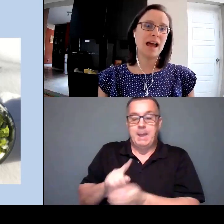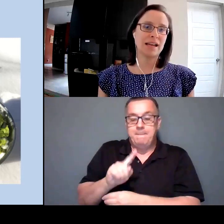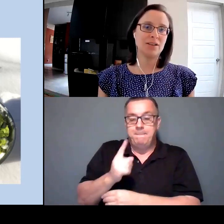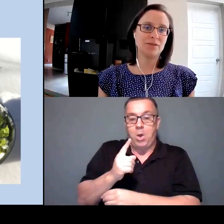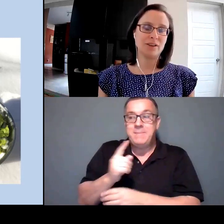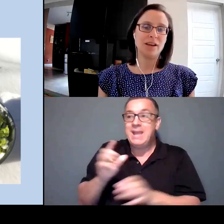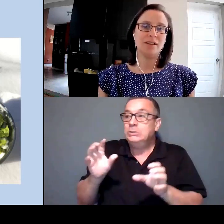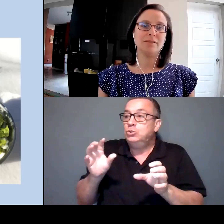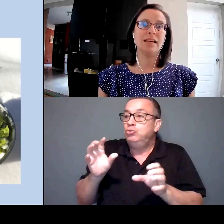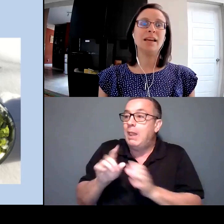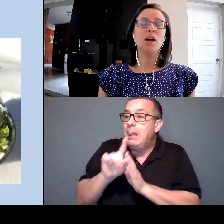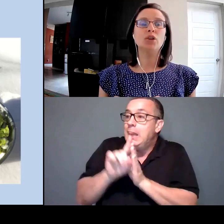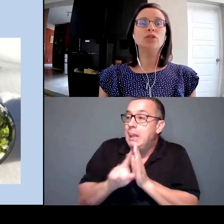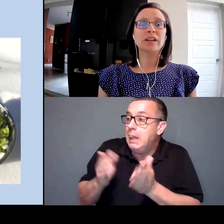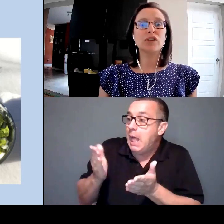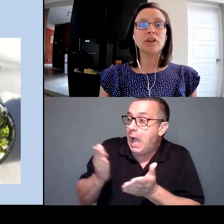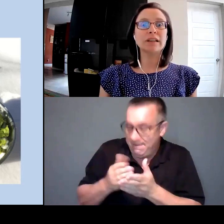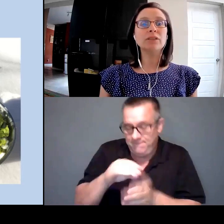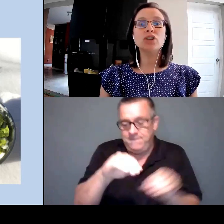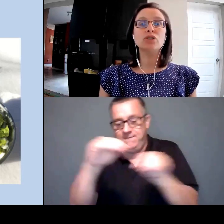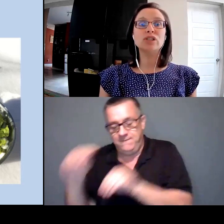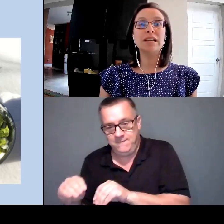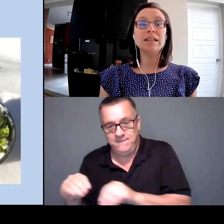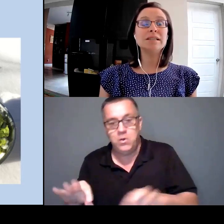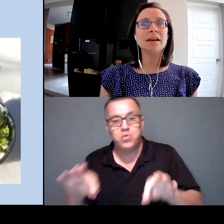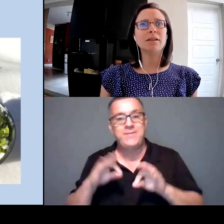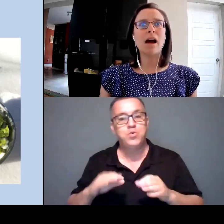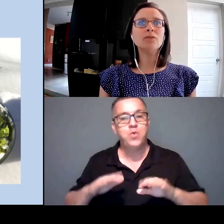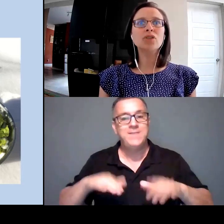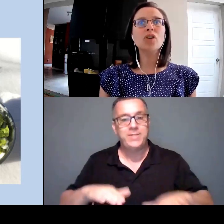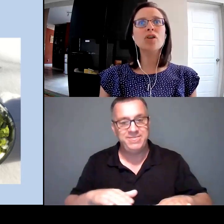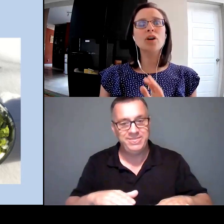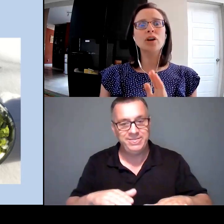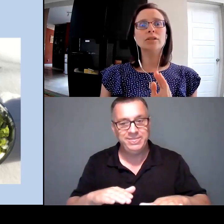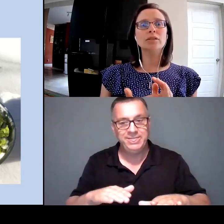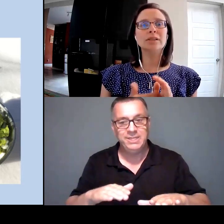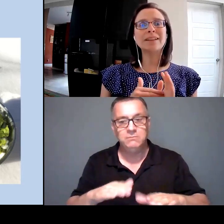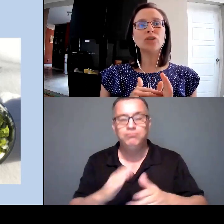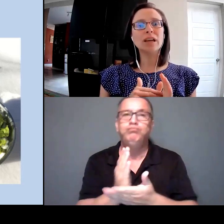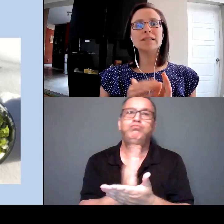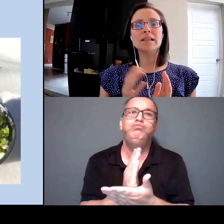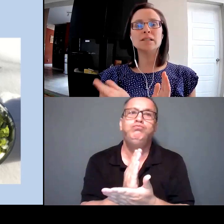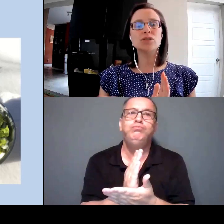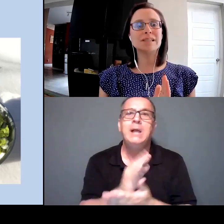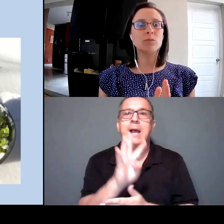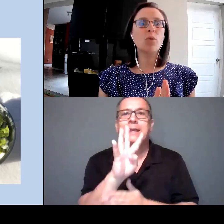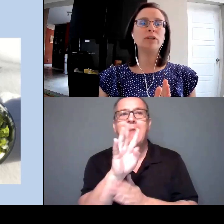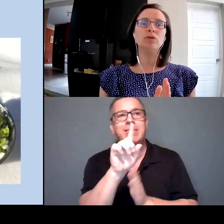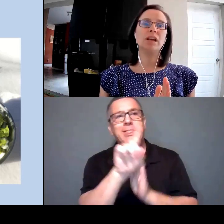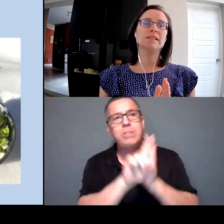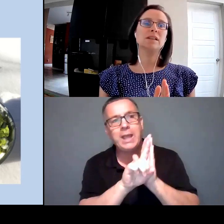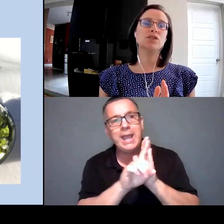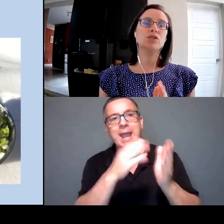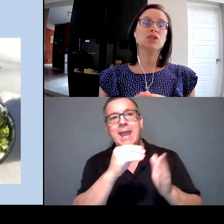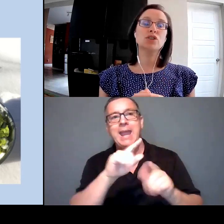gels arrivent. OK? Une couverture flottante que j'utilise entre 4 degrés Celsius et moins 2